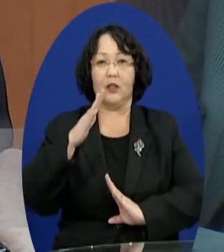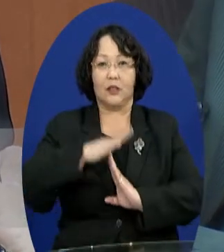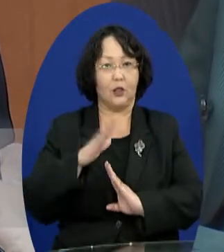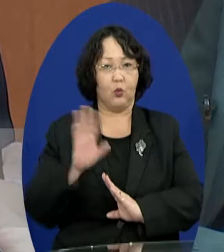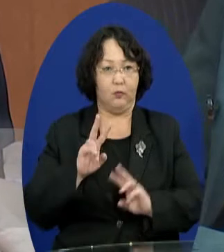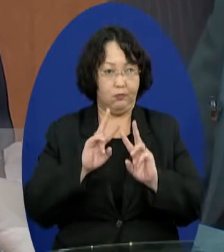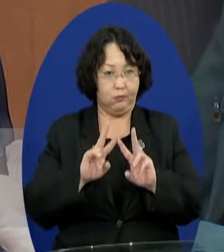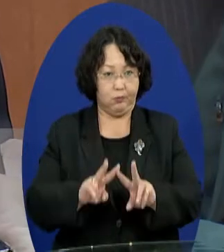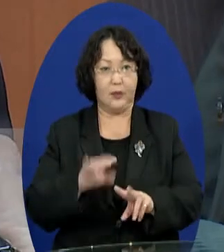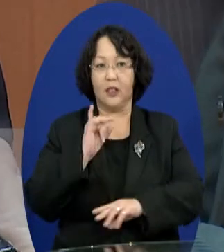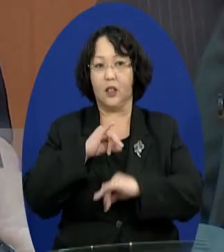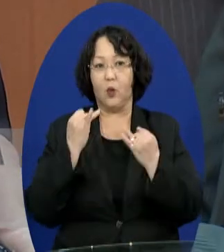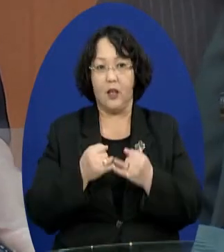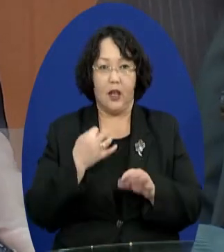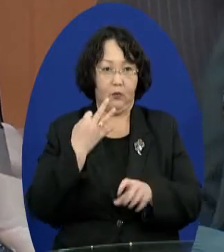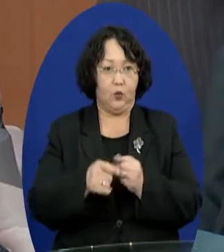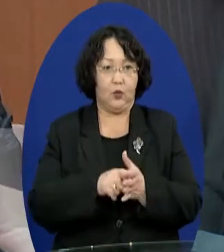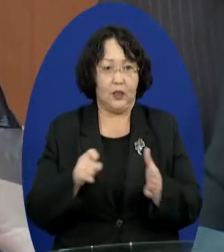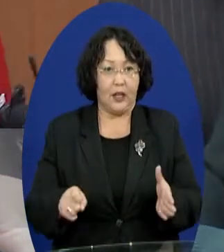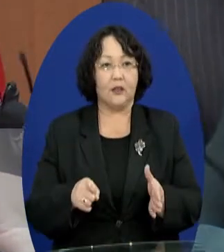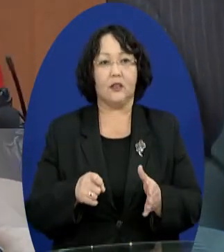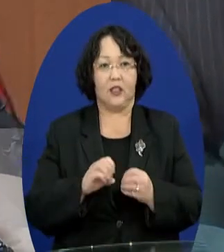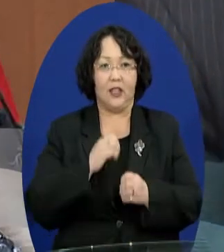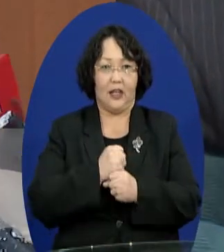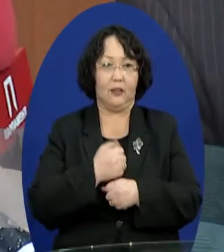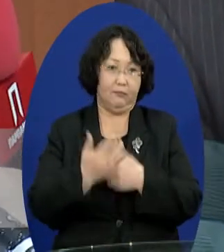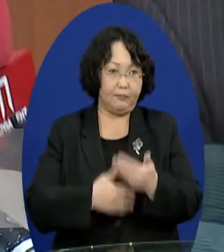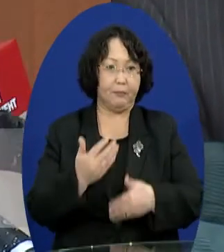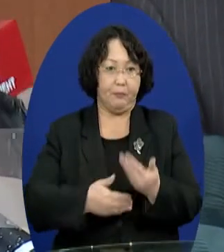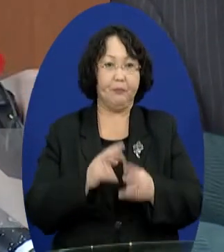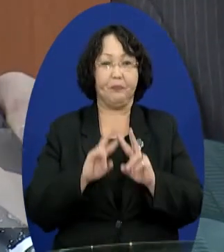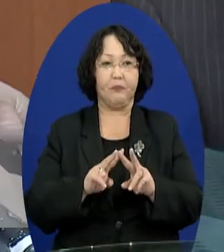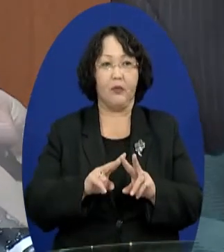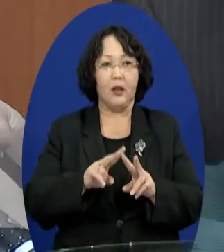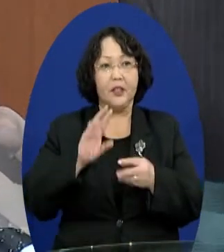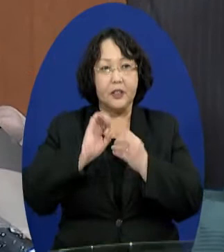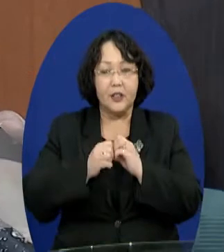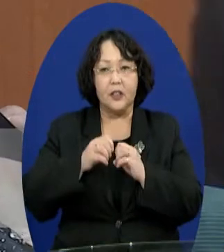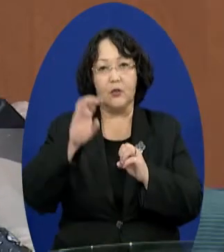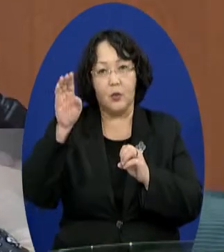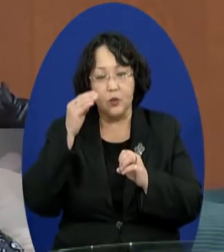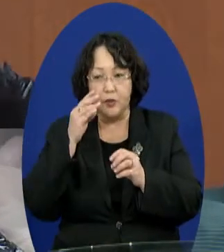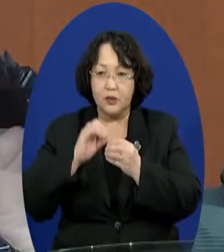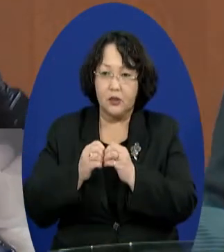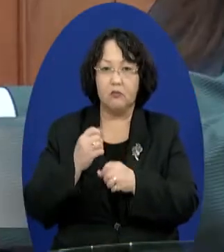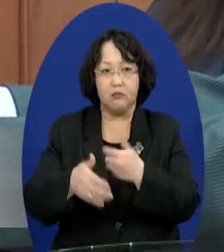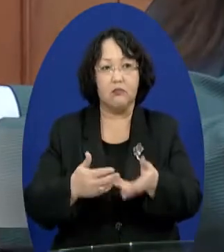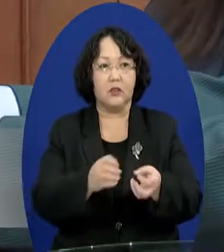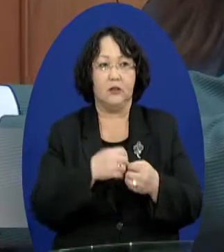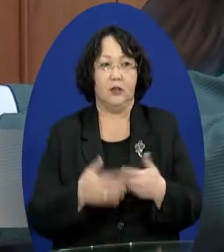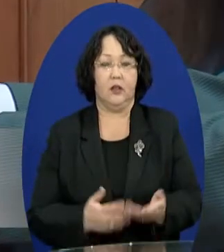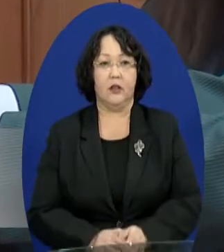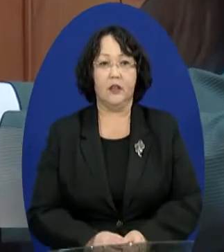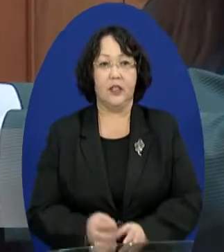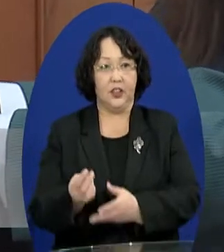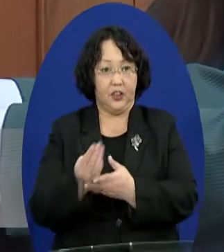8 жил 2000 байнд багтаачсан. Мөн судалгааны хайж үргэлжлүүлээд туршилтаа тавьдаг газараа тавиад ингээл явж ирсэн ийм учиртай л да.